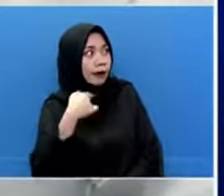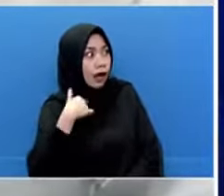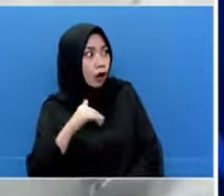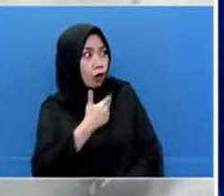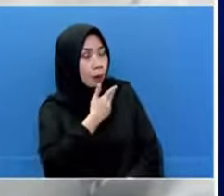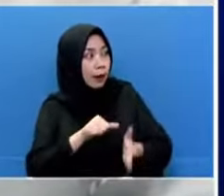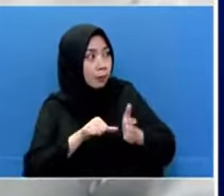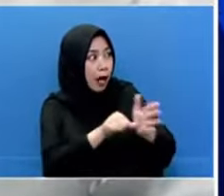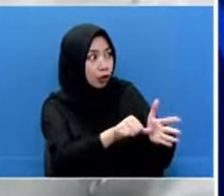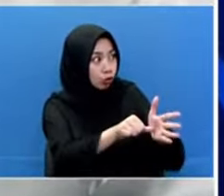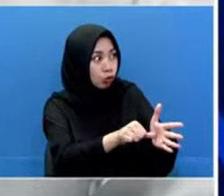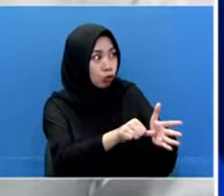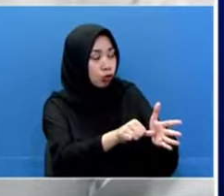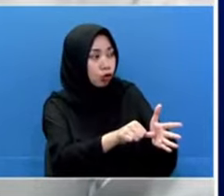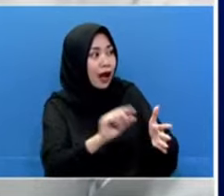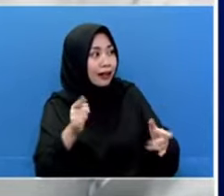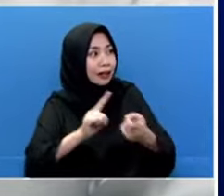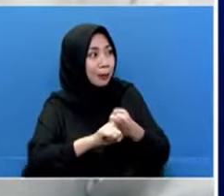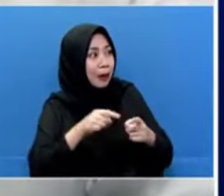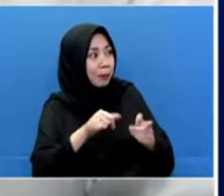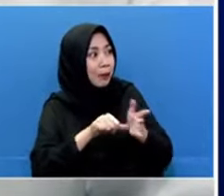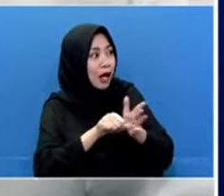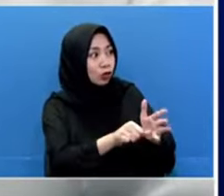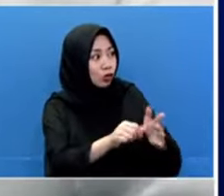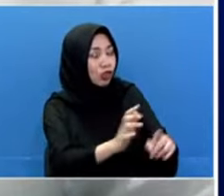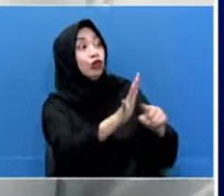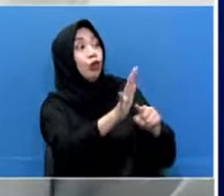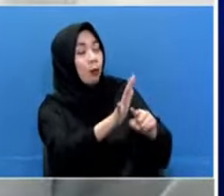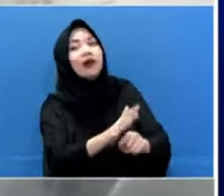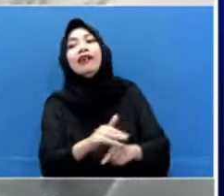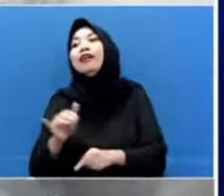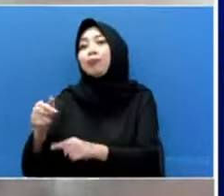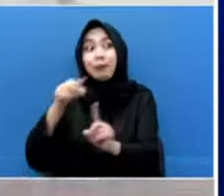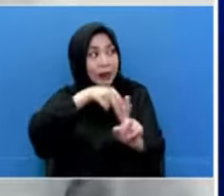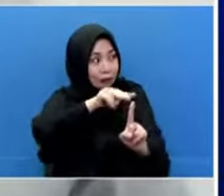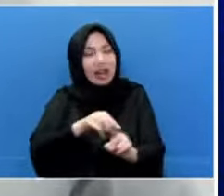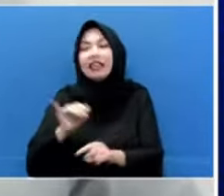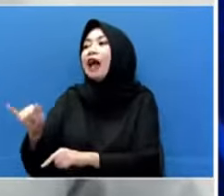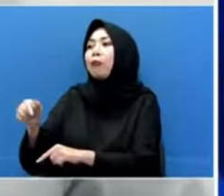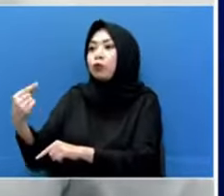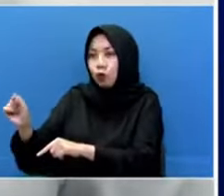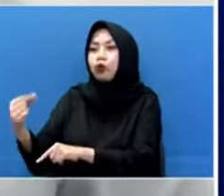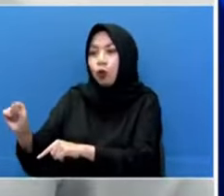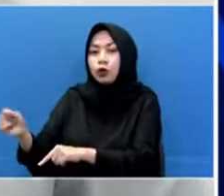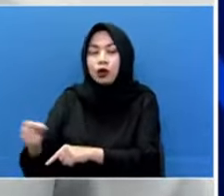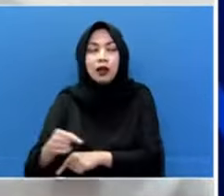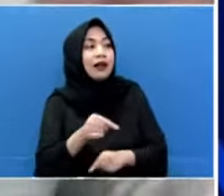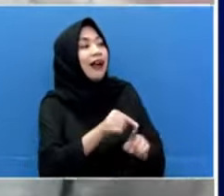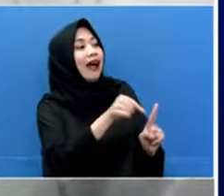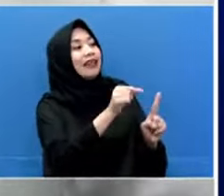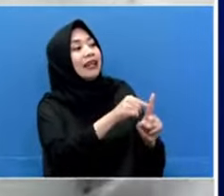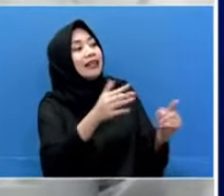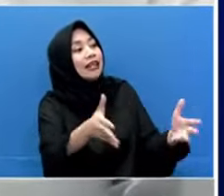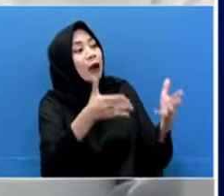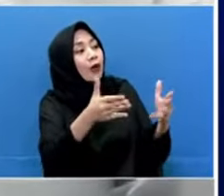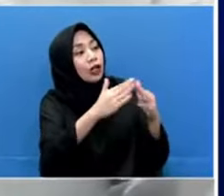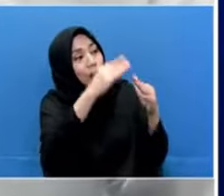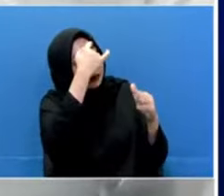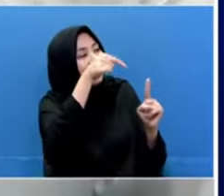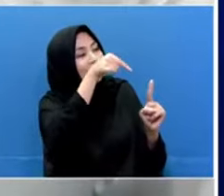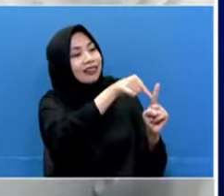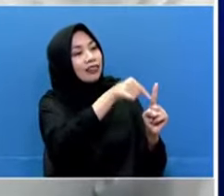e membantu korban ya Pak ya Iya benar kalau kondisinya seperti apa saat ini